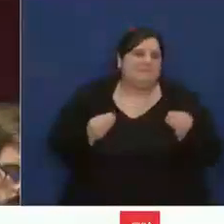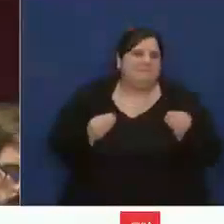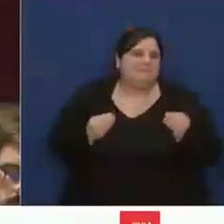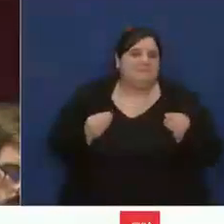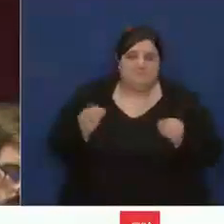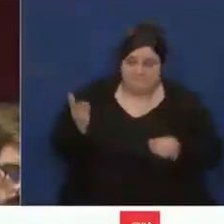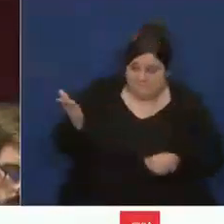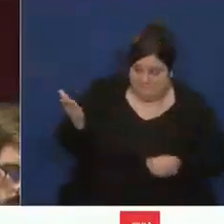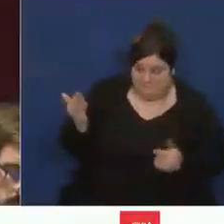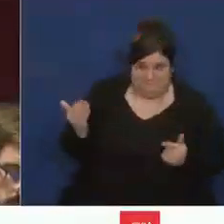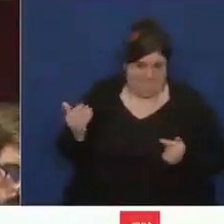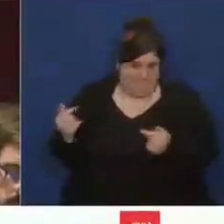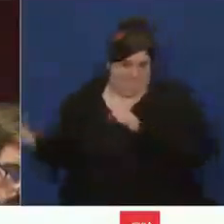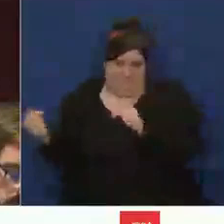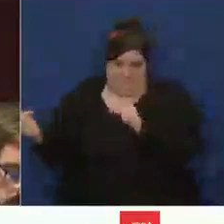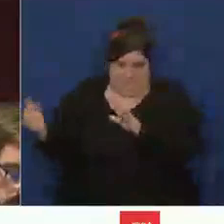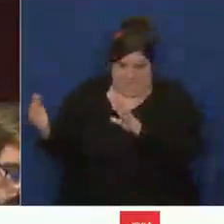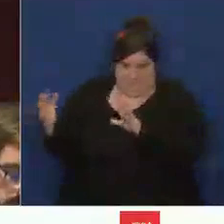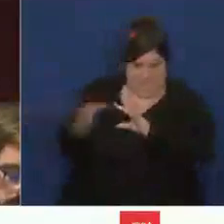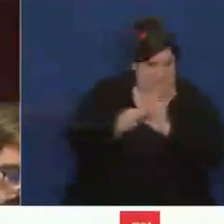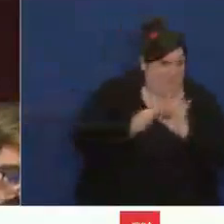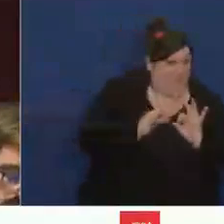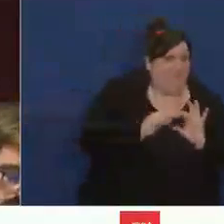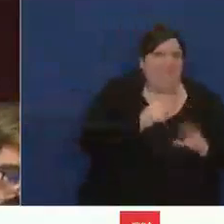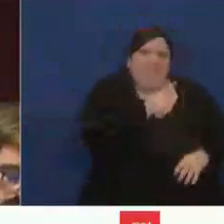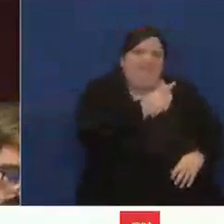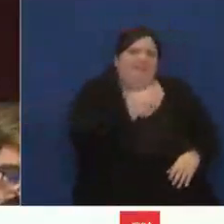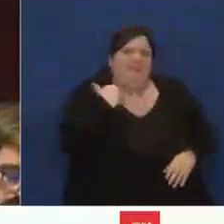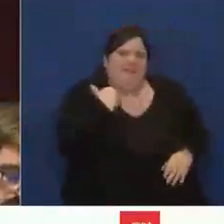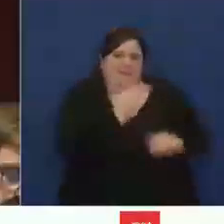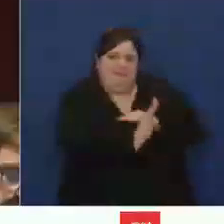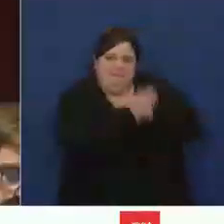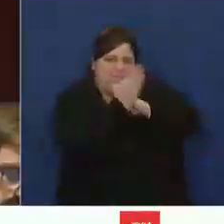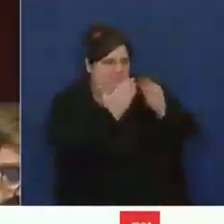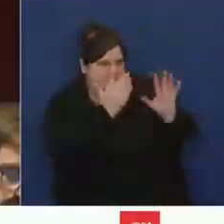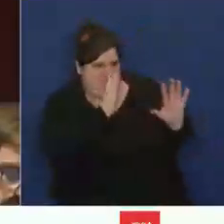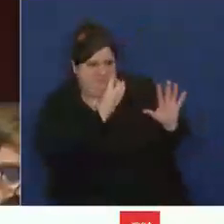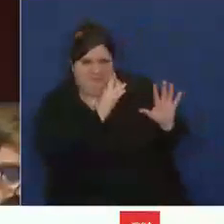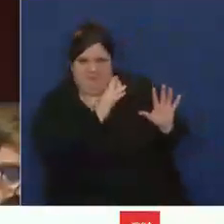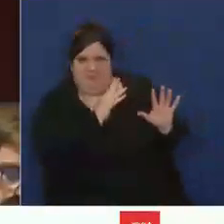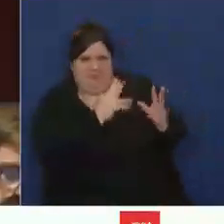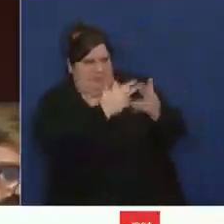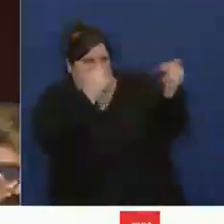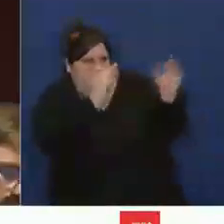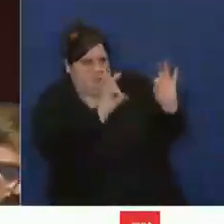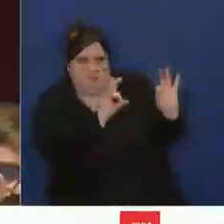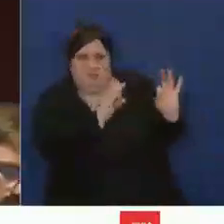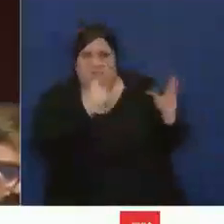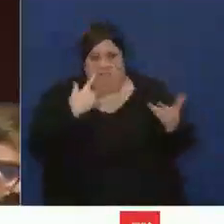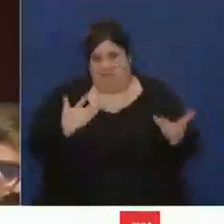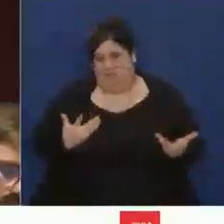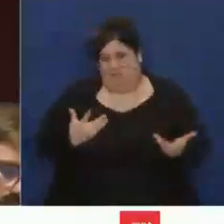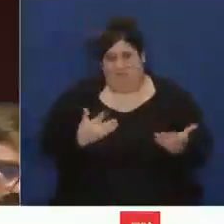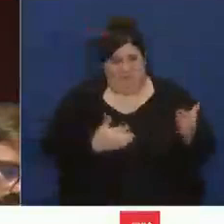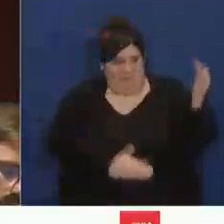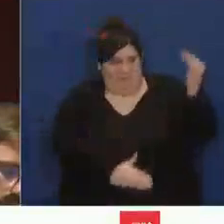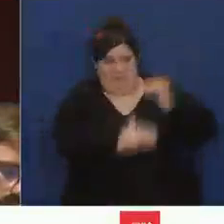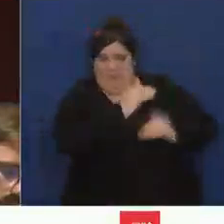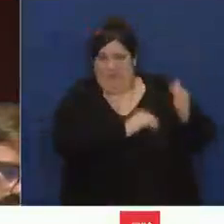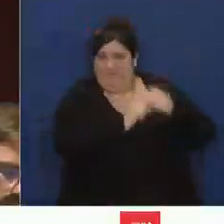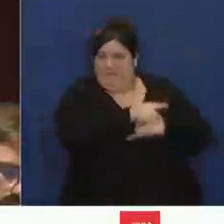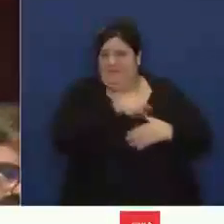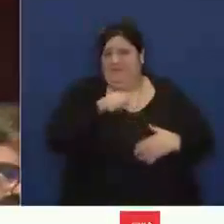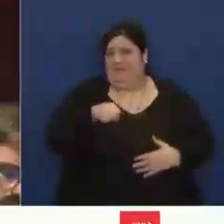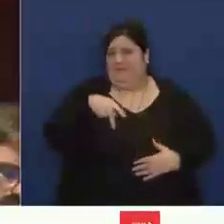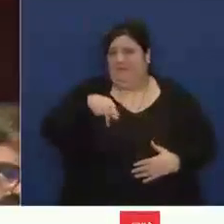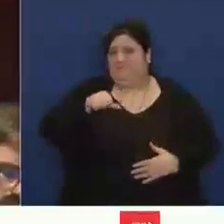avec le débat qui vient de se passer, mais vous avez dit vous-même en introduction que finalement le SPASER, c'est aussi,